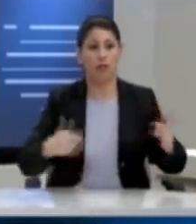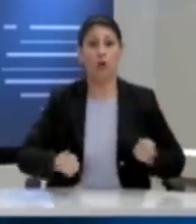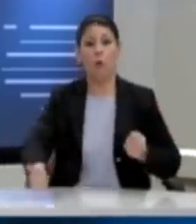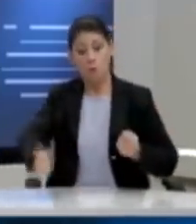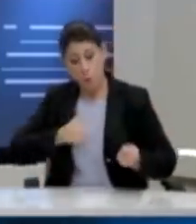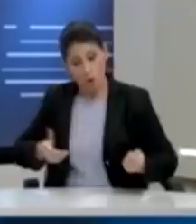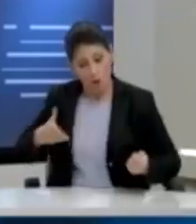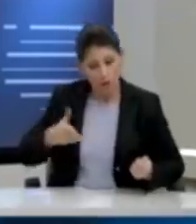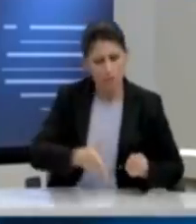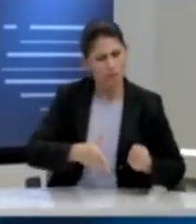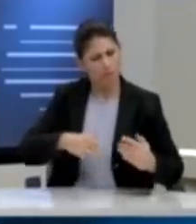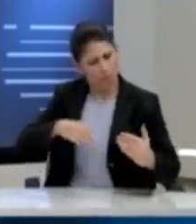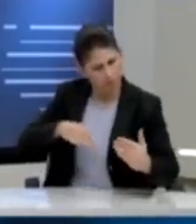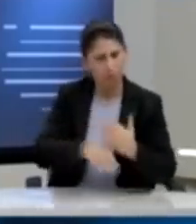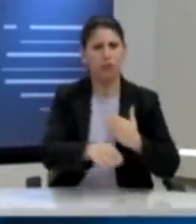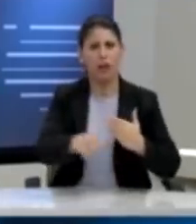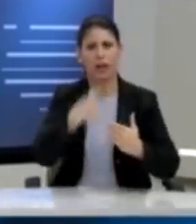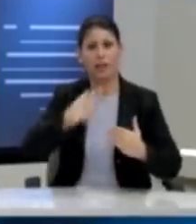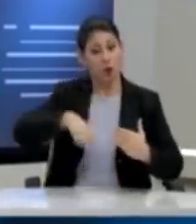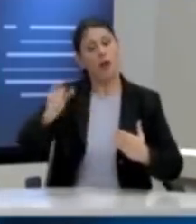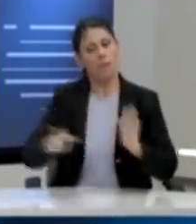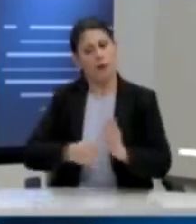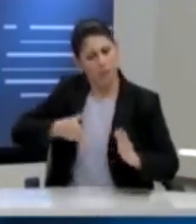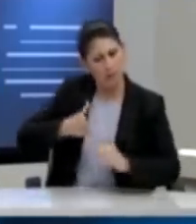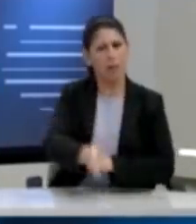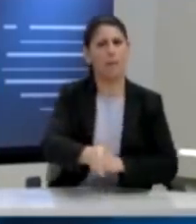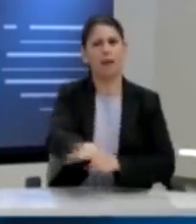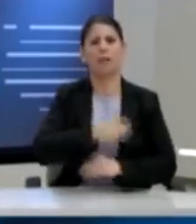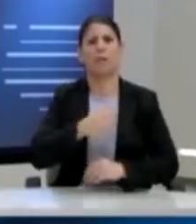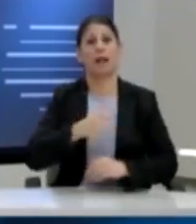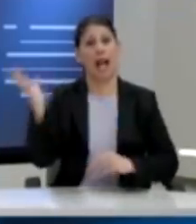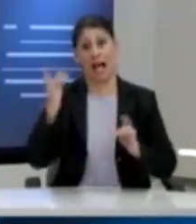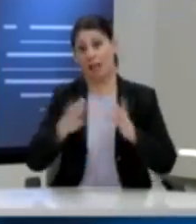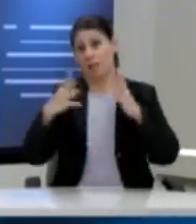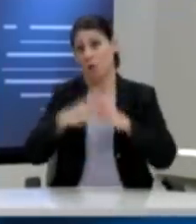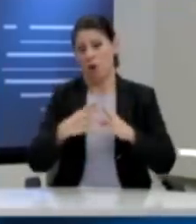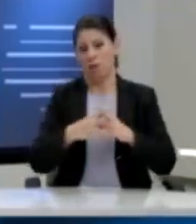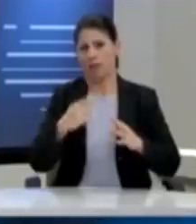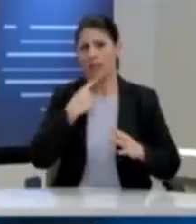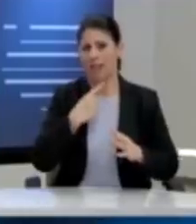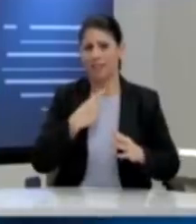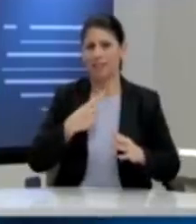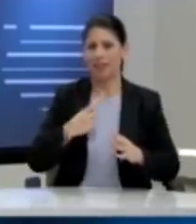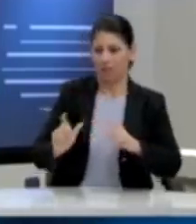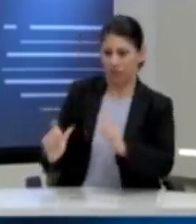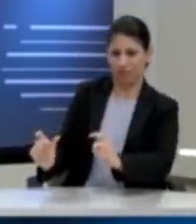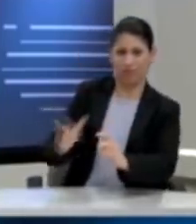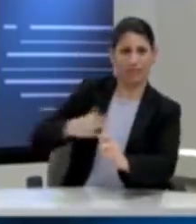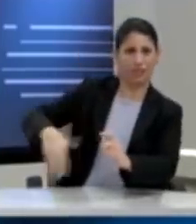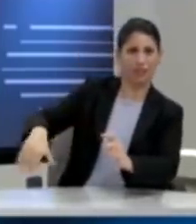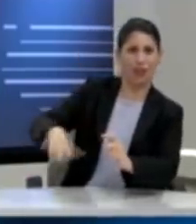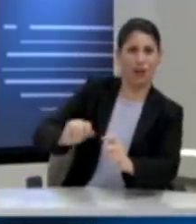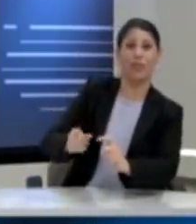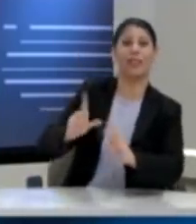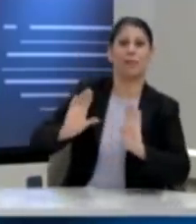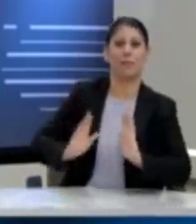κάνει μόνος του κόντρα σε αυτά που του βάζετε. Απαγορεύεται λοιπόν τη δράση στο λαό και δεν ακουμπάτε τίποτα άλλο. Πάμε